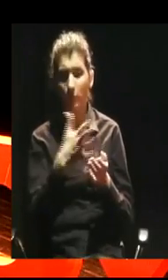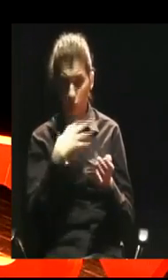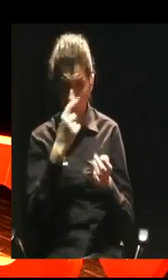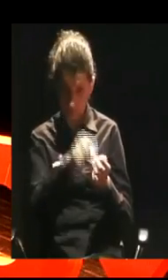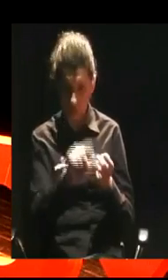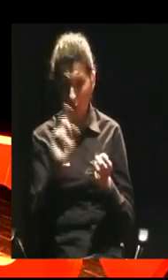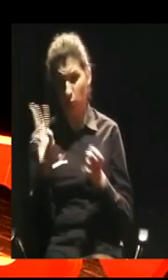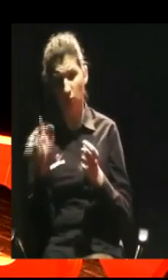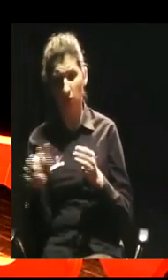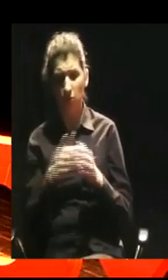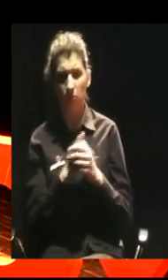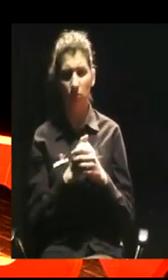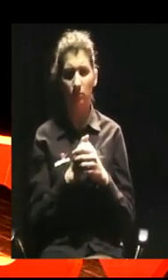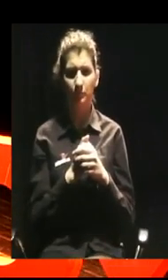duszę,